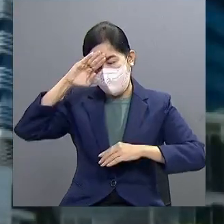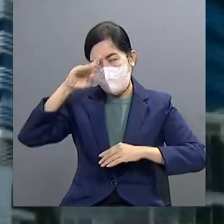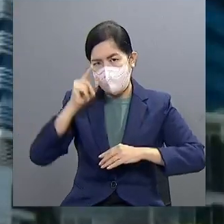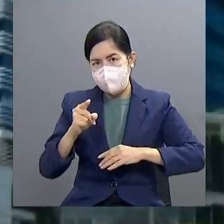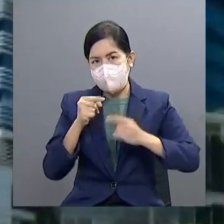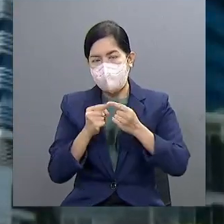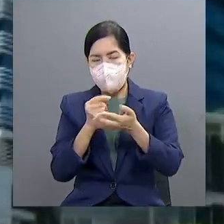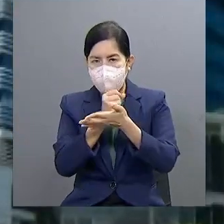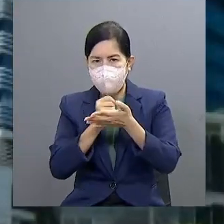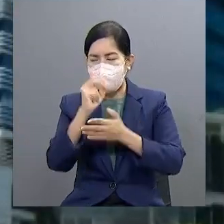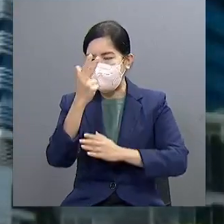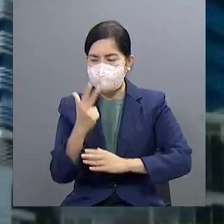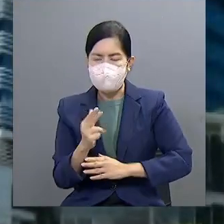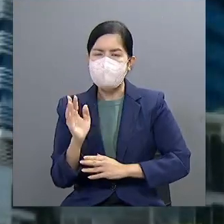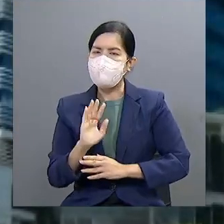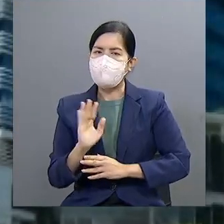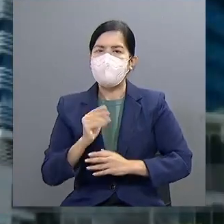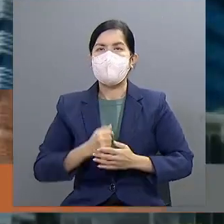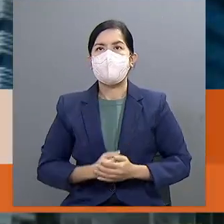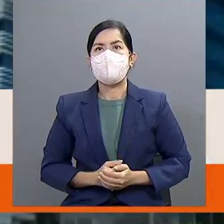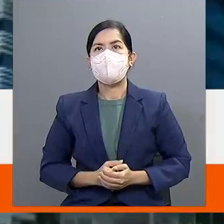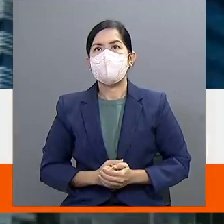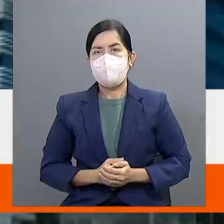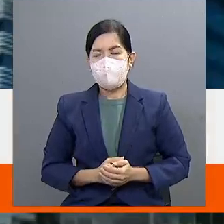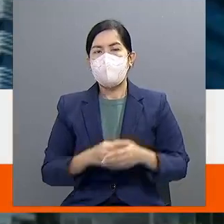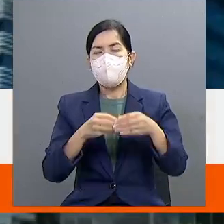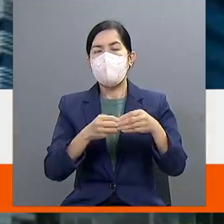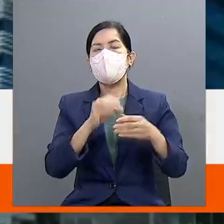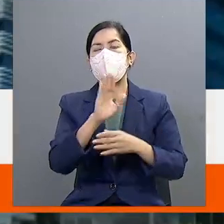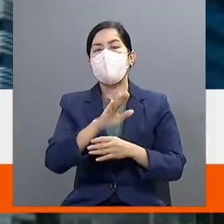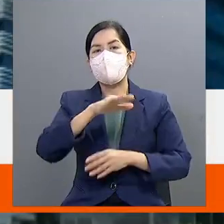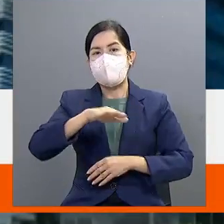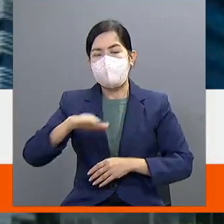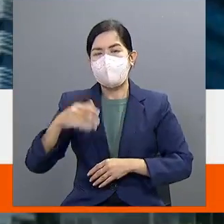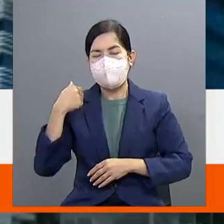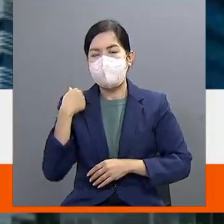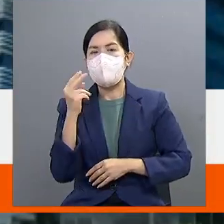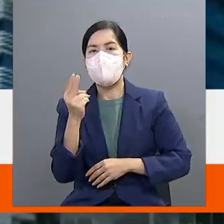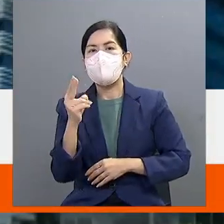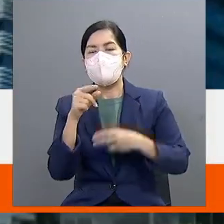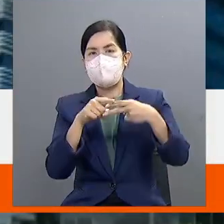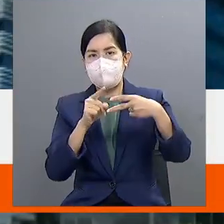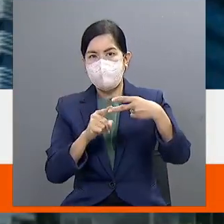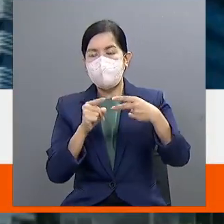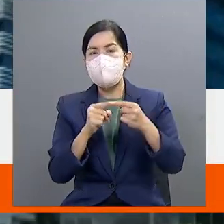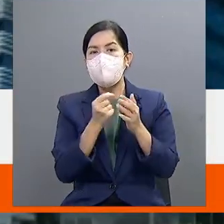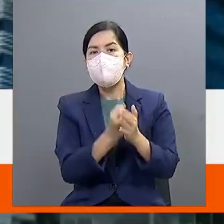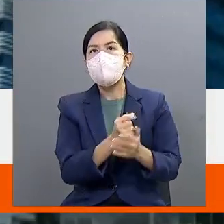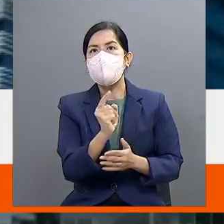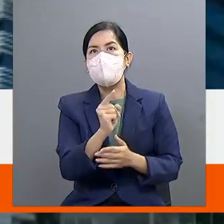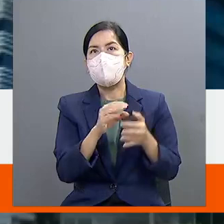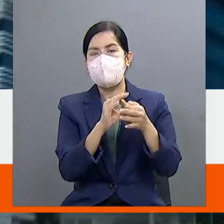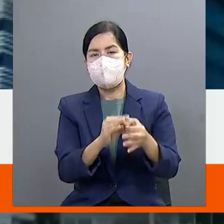ในเด็กเนี่ยนะคะเฉพาะ2กลุ่มโรคเท่านั้นเองที่มีการยืนยันว่าอันนี้ช่วยก็คือเรื่องของโรคลมชักแบ